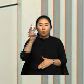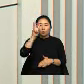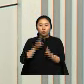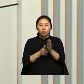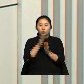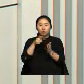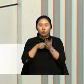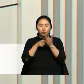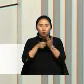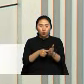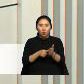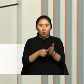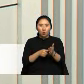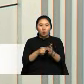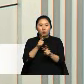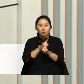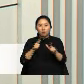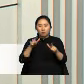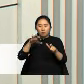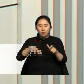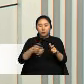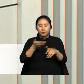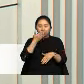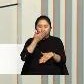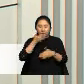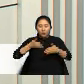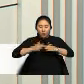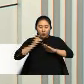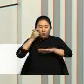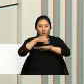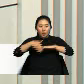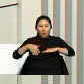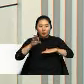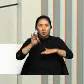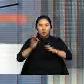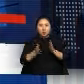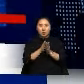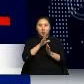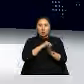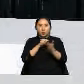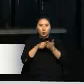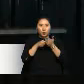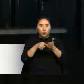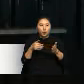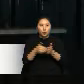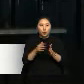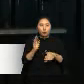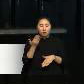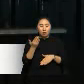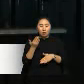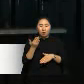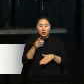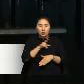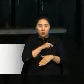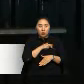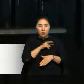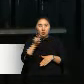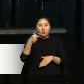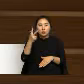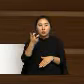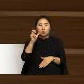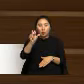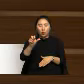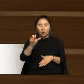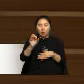광주시가 추진중인 광주역 로컬푸드 복합 센터의 건립 설계 비가 시 의회를 통과했습니다 광주시의회 는 제 2의